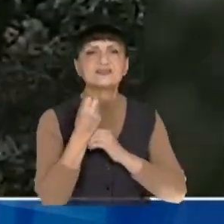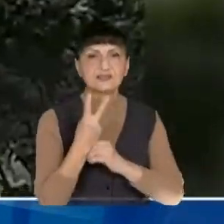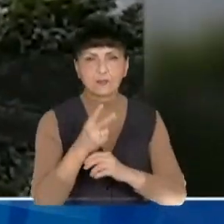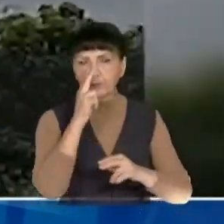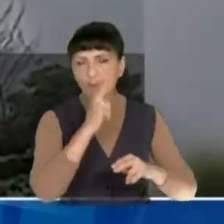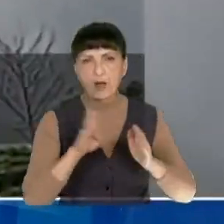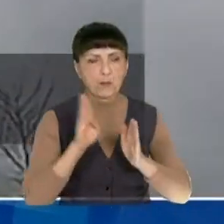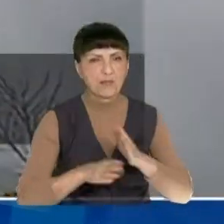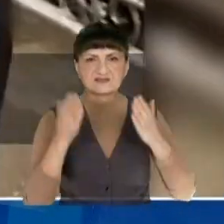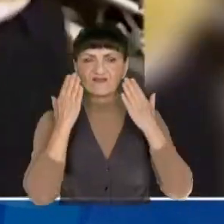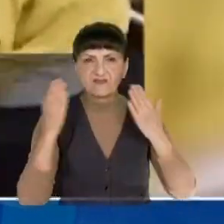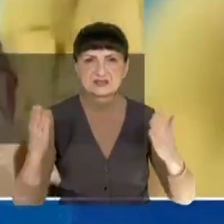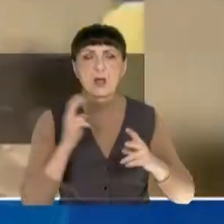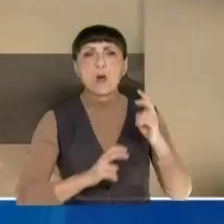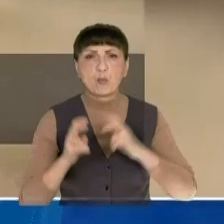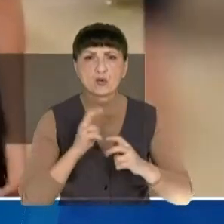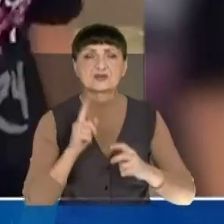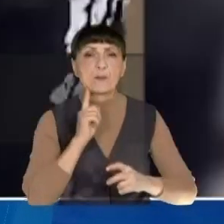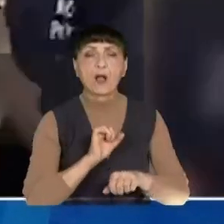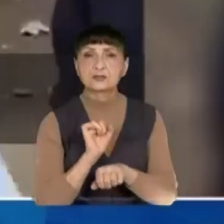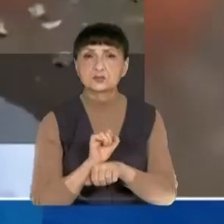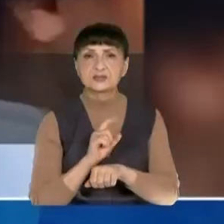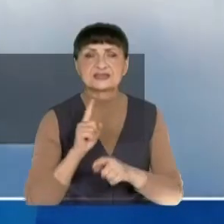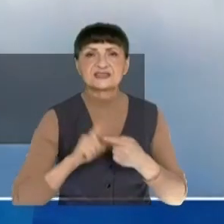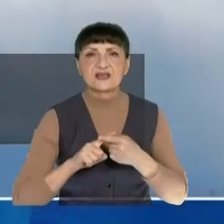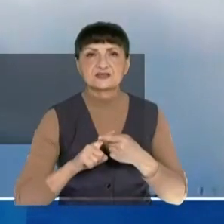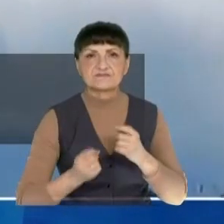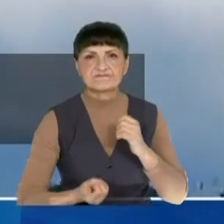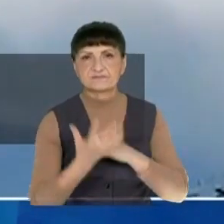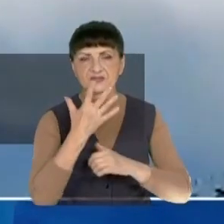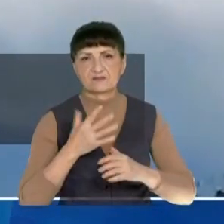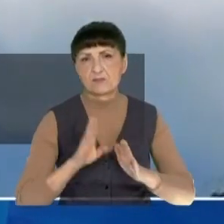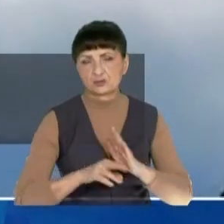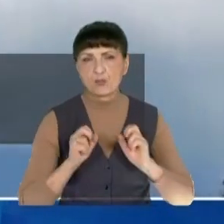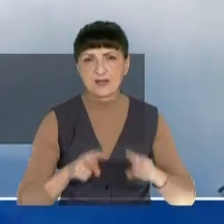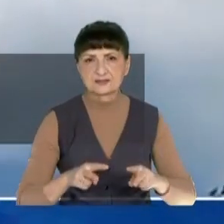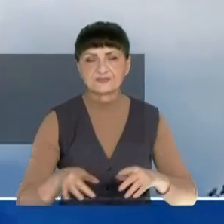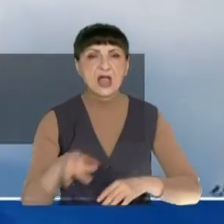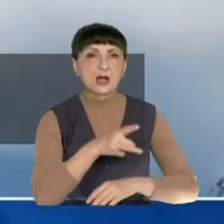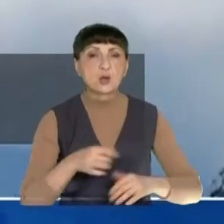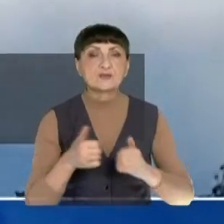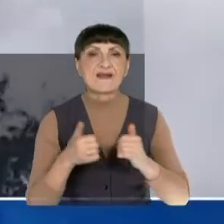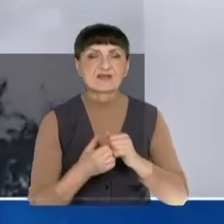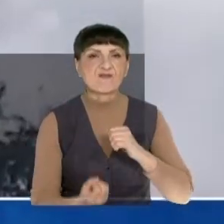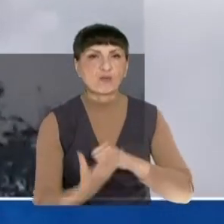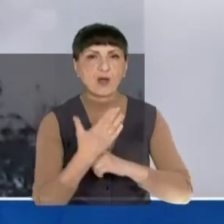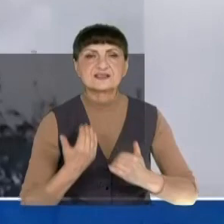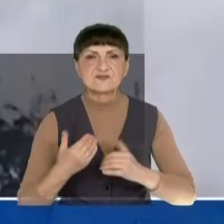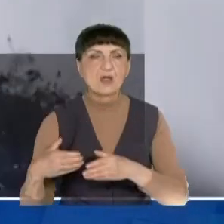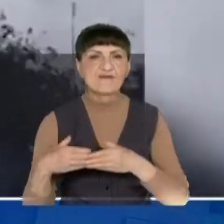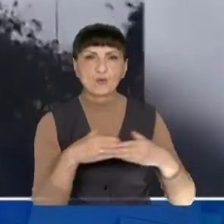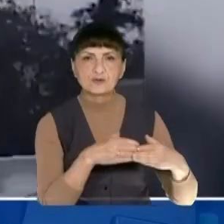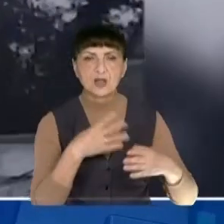пропали без вести, но их поиски пока приостановили из соображений безопасности. Из района рядом с вулканом на сегодня